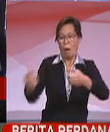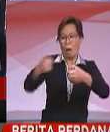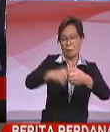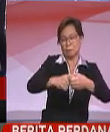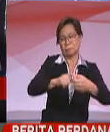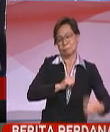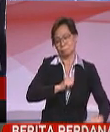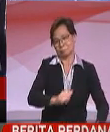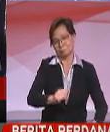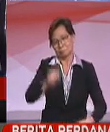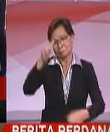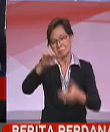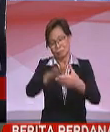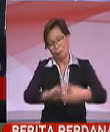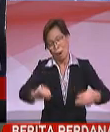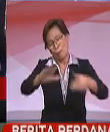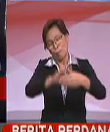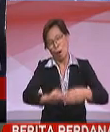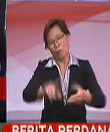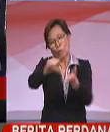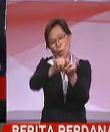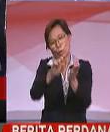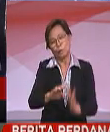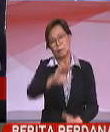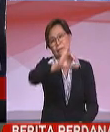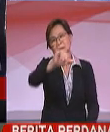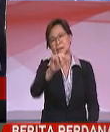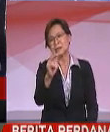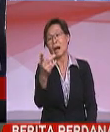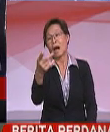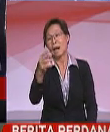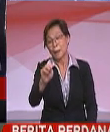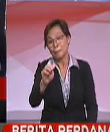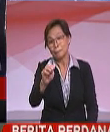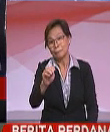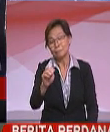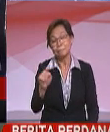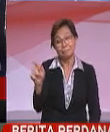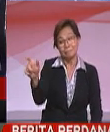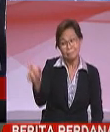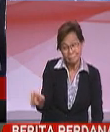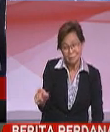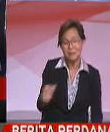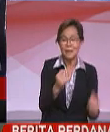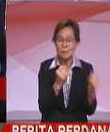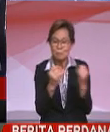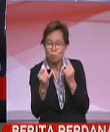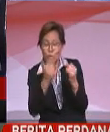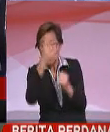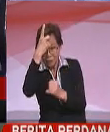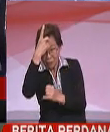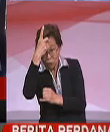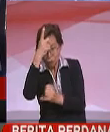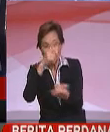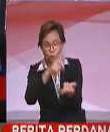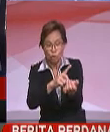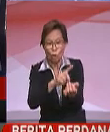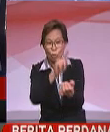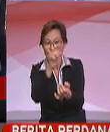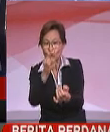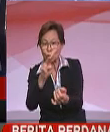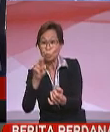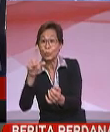Agama. Imbasan 2020 bersama wartawan Jakim Fazrin Zahadin yang menemubuah Datuk Dr. Zulkifli